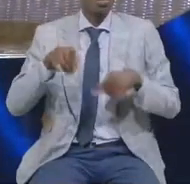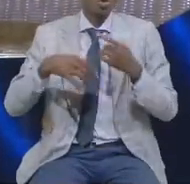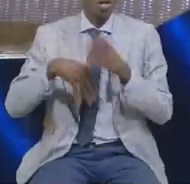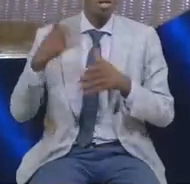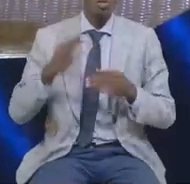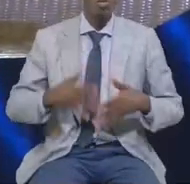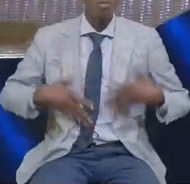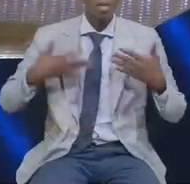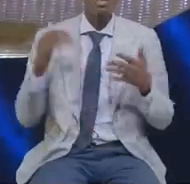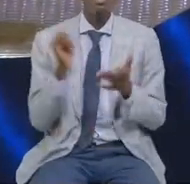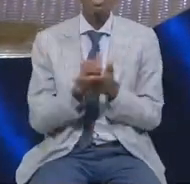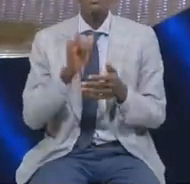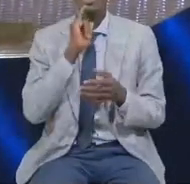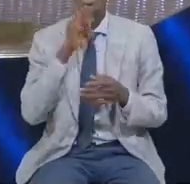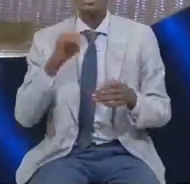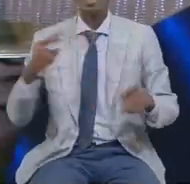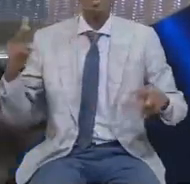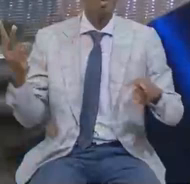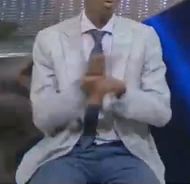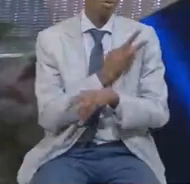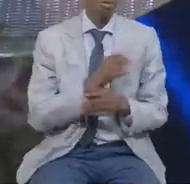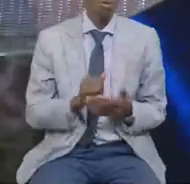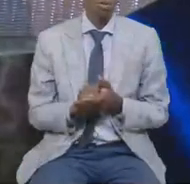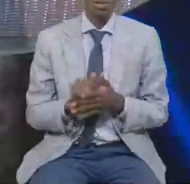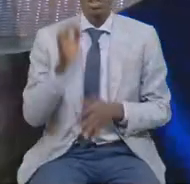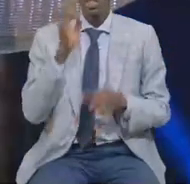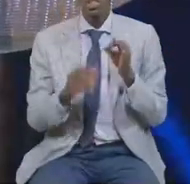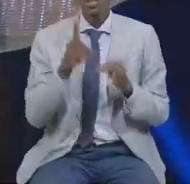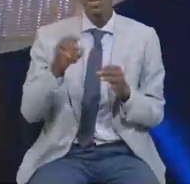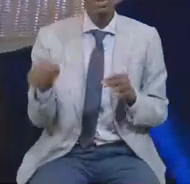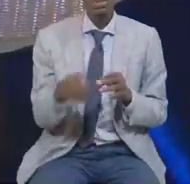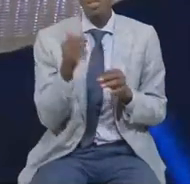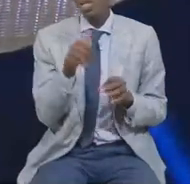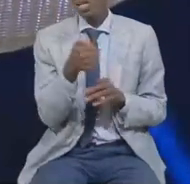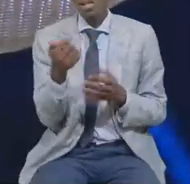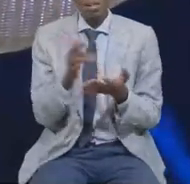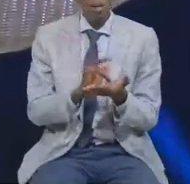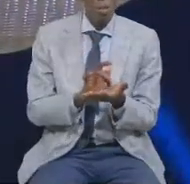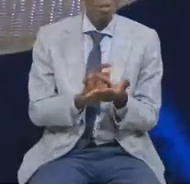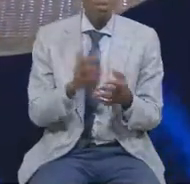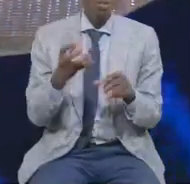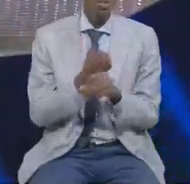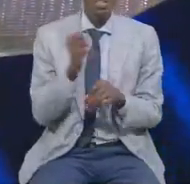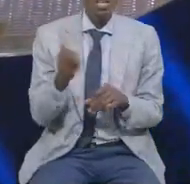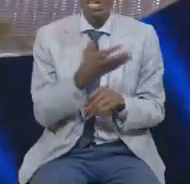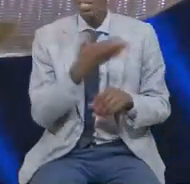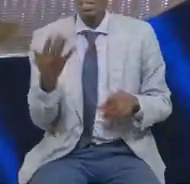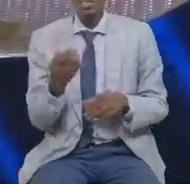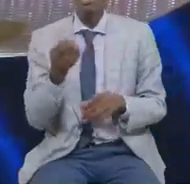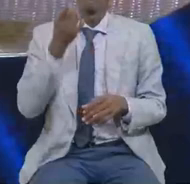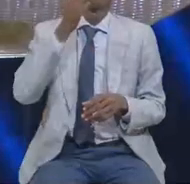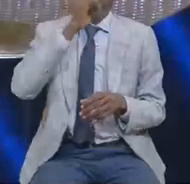c'est le pire même. Si tu prends une pilule, un médicament, et tu